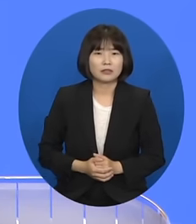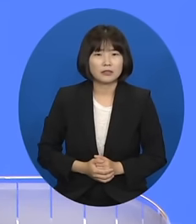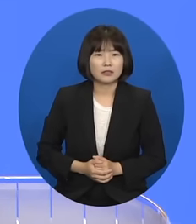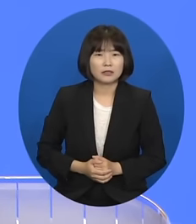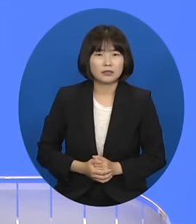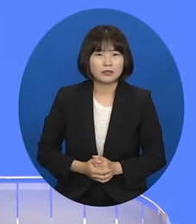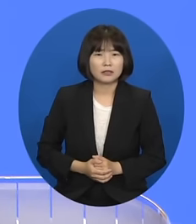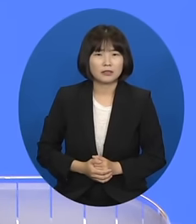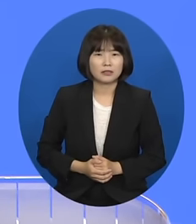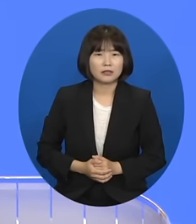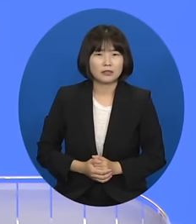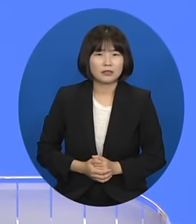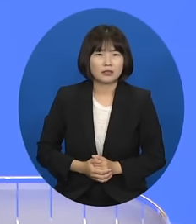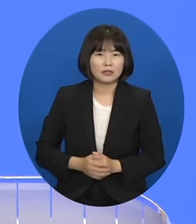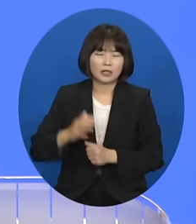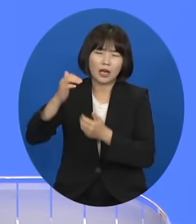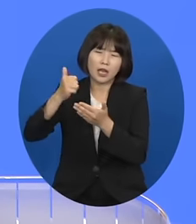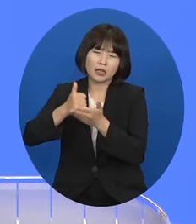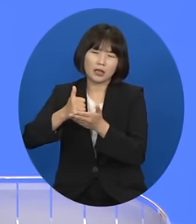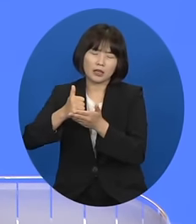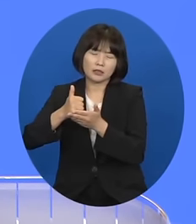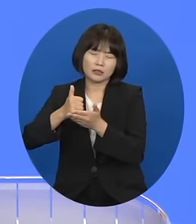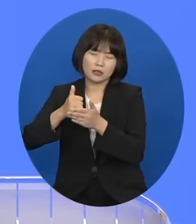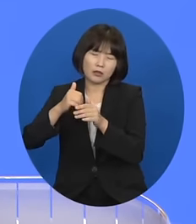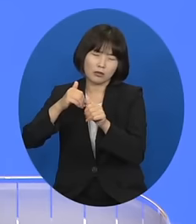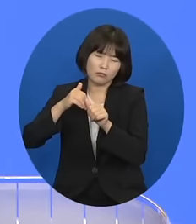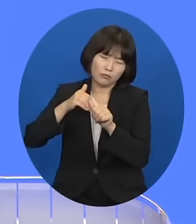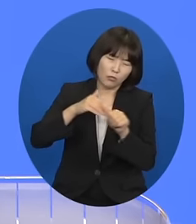원치 않았던 하나님의 보내신 곳으로 지금 와 계십니까?